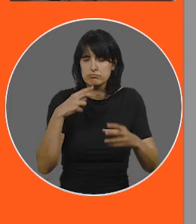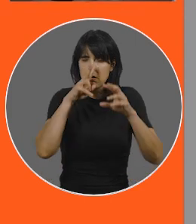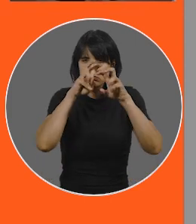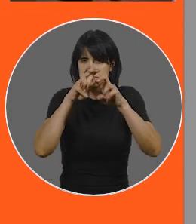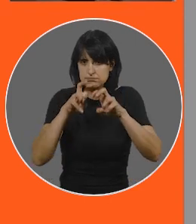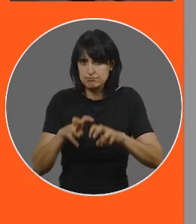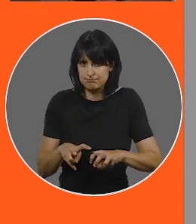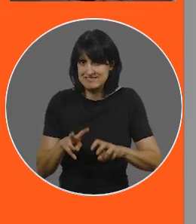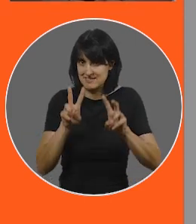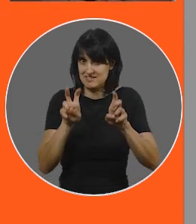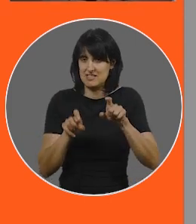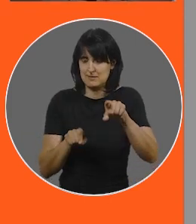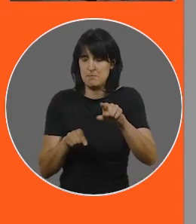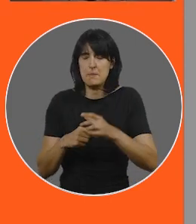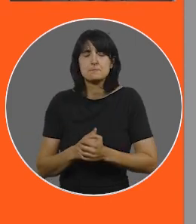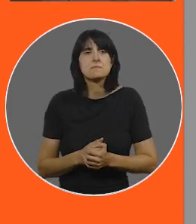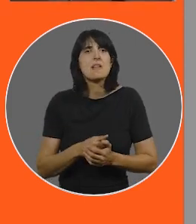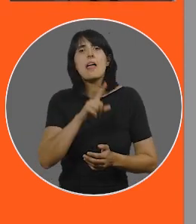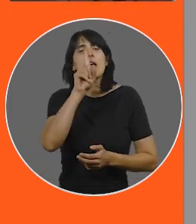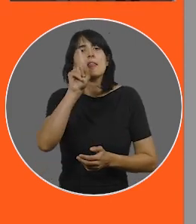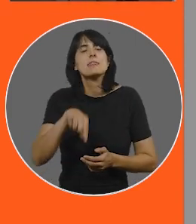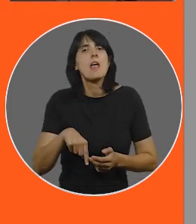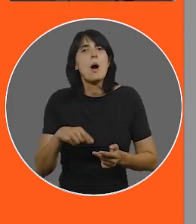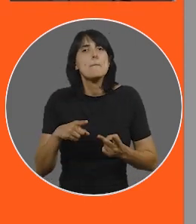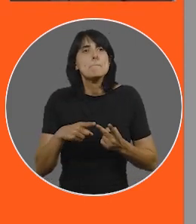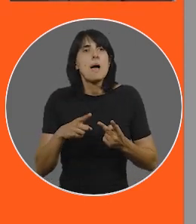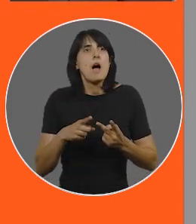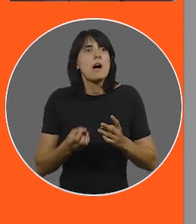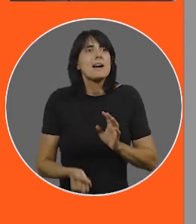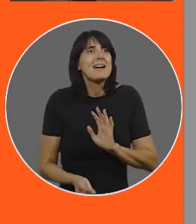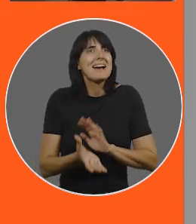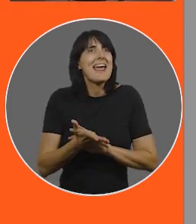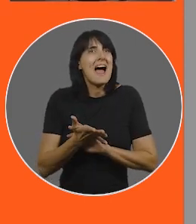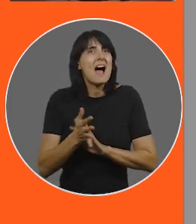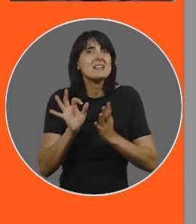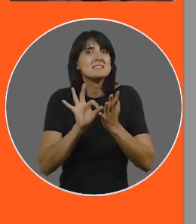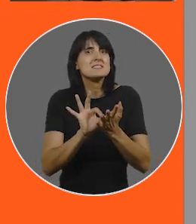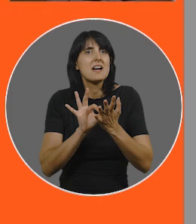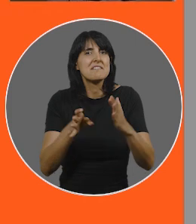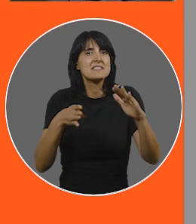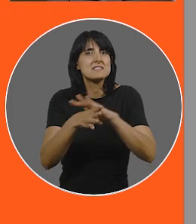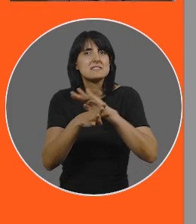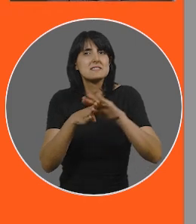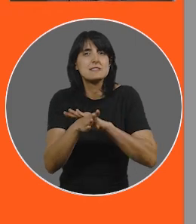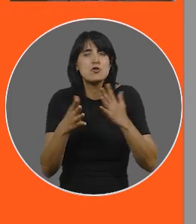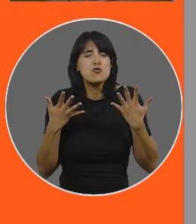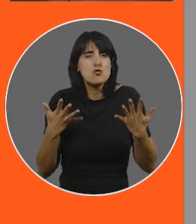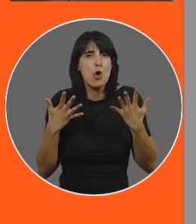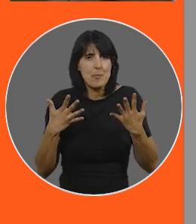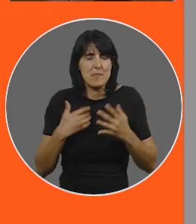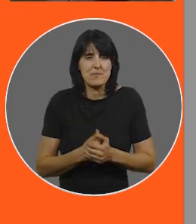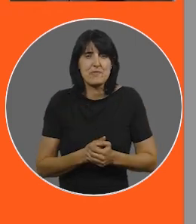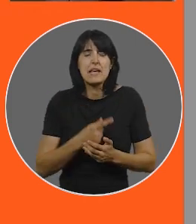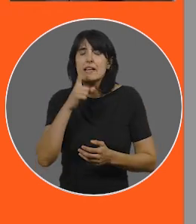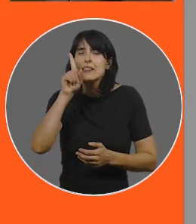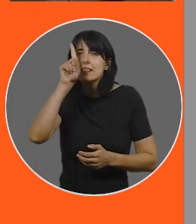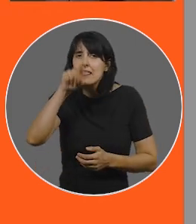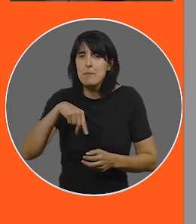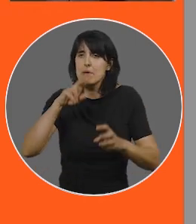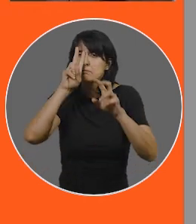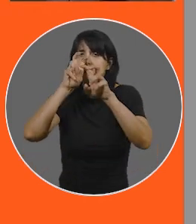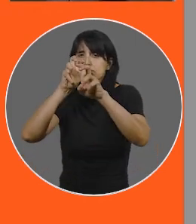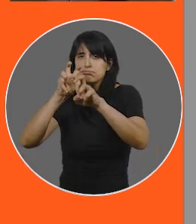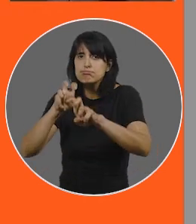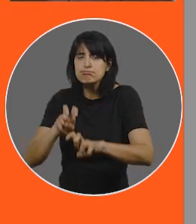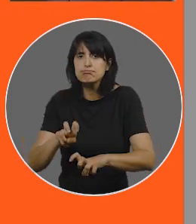investigant aquestes coses. Vam investigar, per tant, com crear aquests serveis d'accessibilitat. Vam